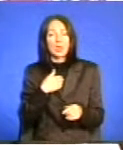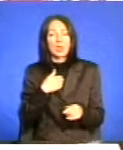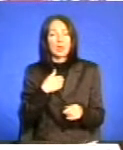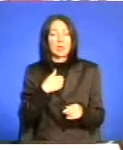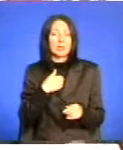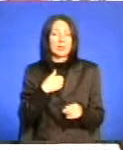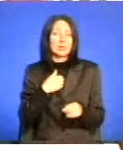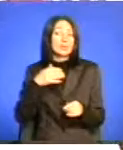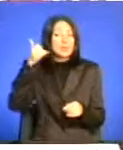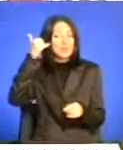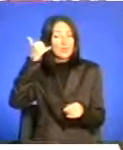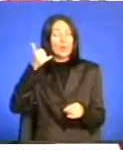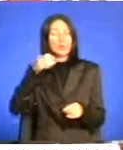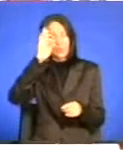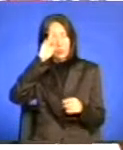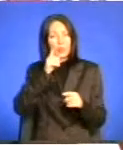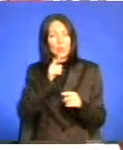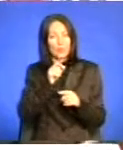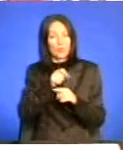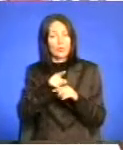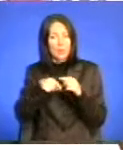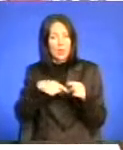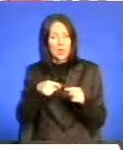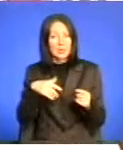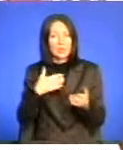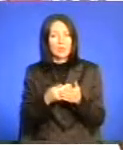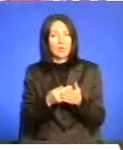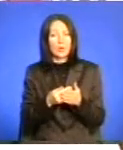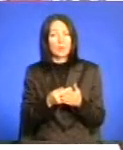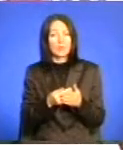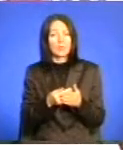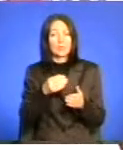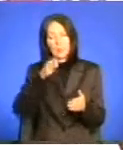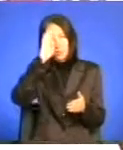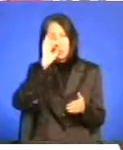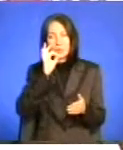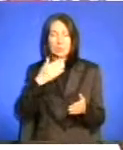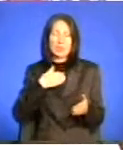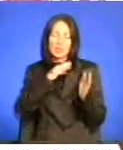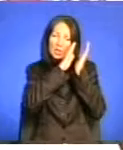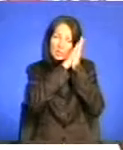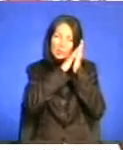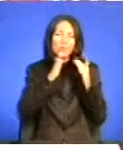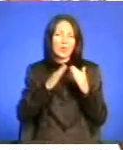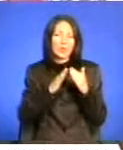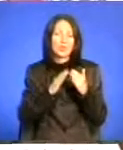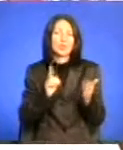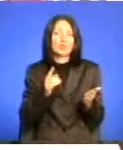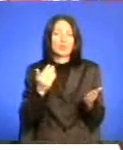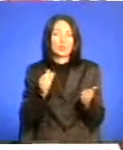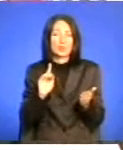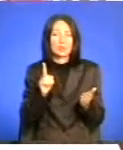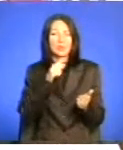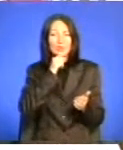минут дзвоню до свого. Він каже, я сплю в хаті. Та що ти? Що